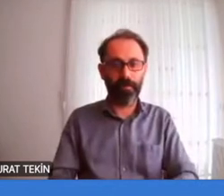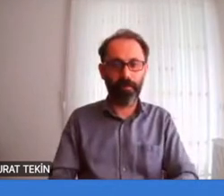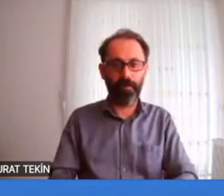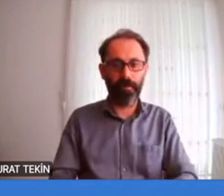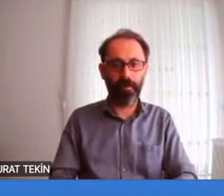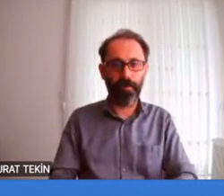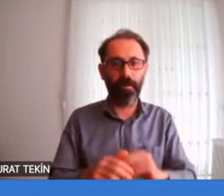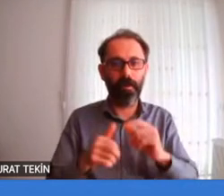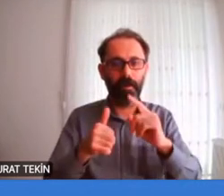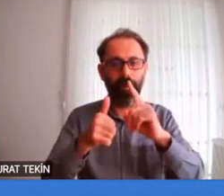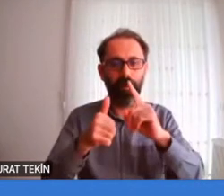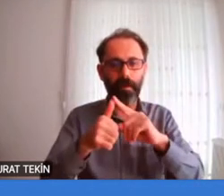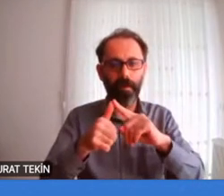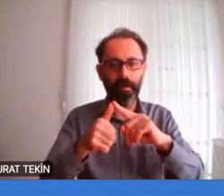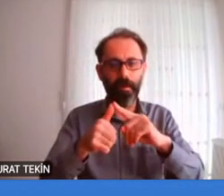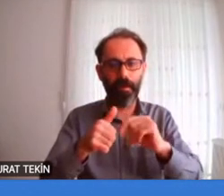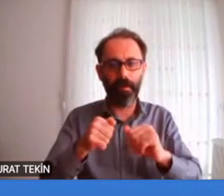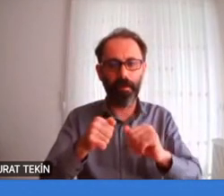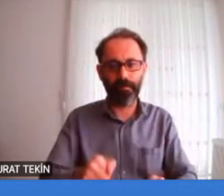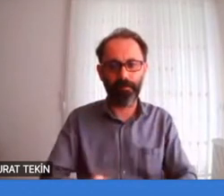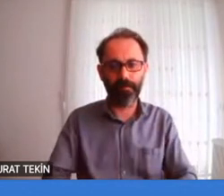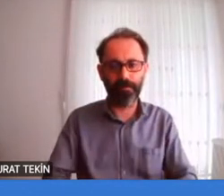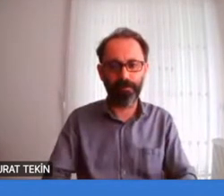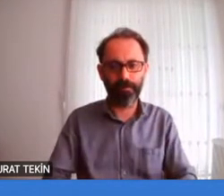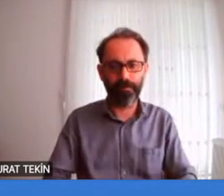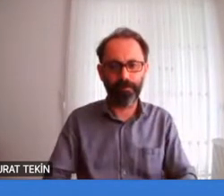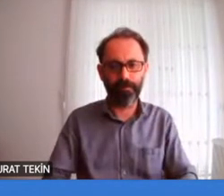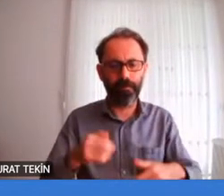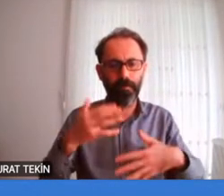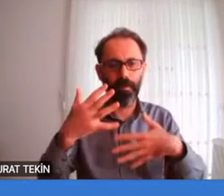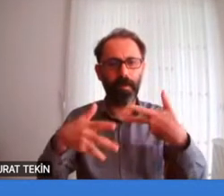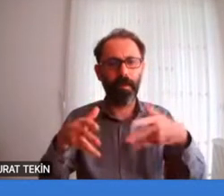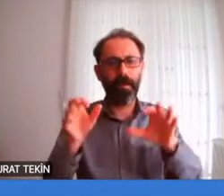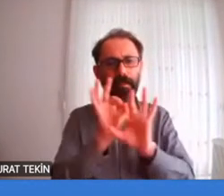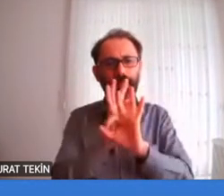Öncelikli olarak Orduzmaş Üniversitesi'nin engelsiz birliğine,